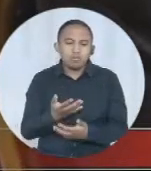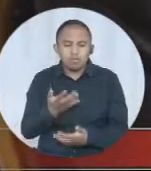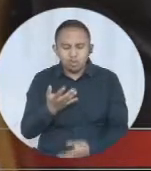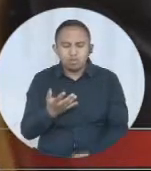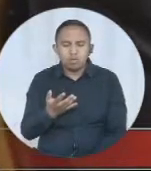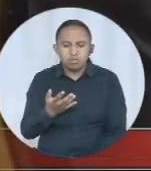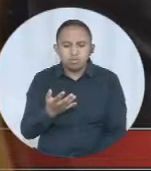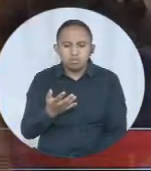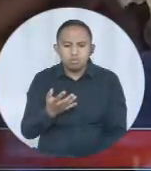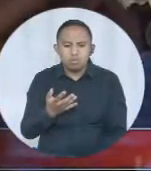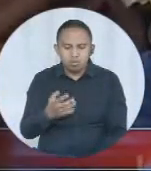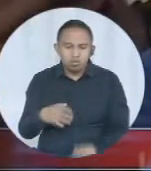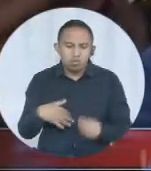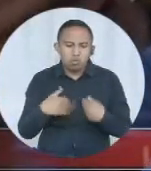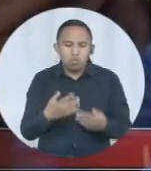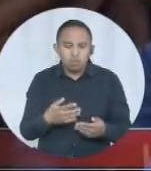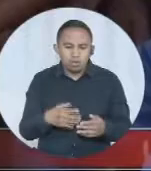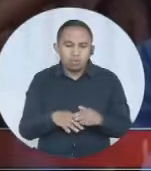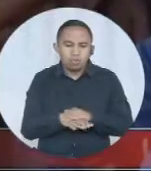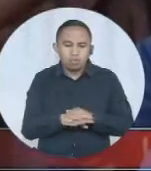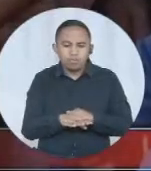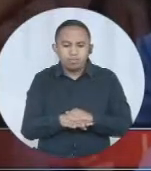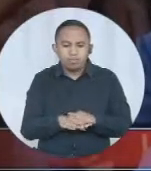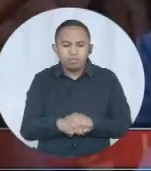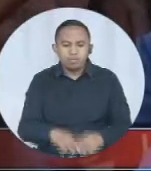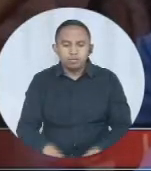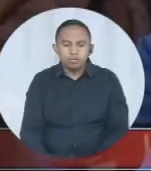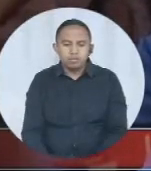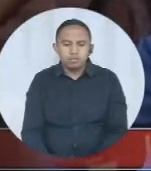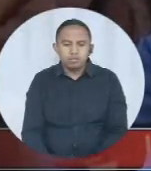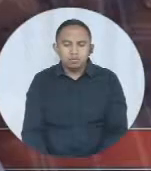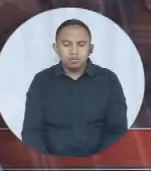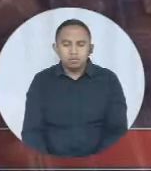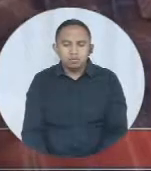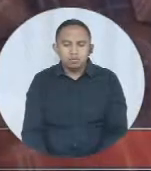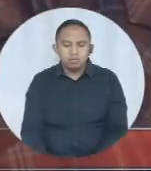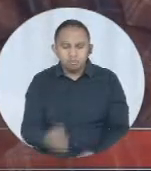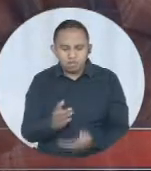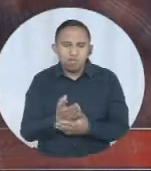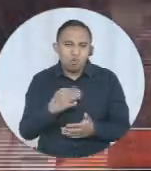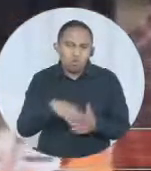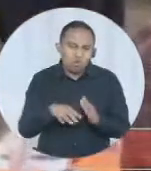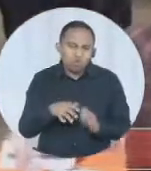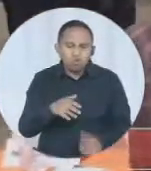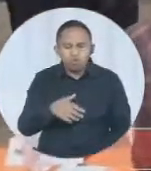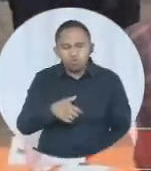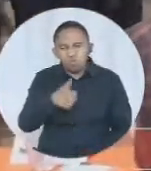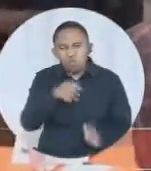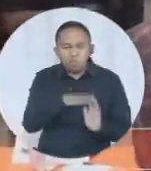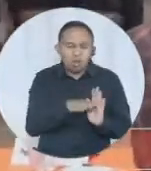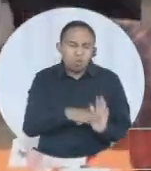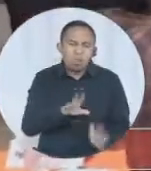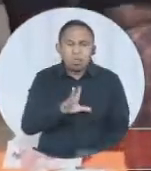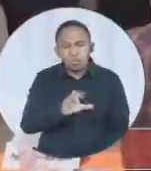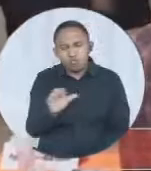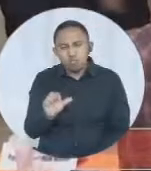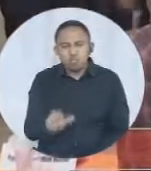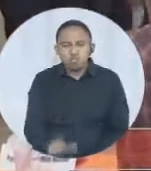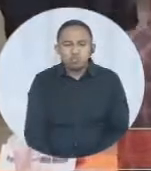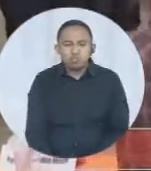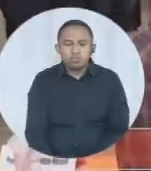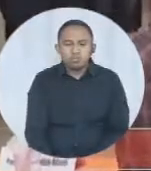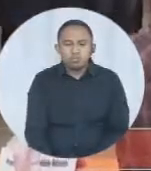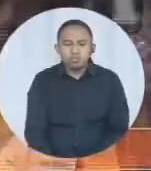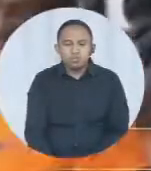vanona ity firenena ity araky ny vina 80 napetraky ny filoham-pirenena. Misy moa ny fihaonana nameloma